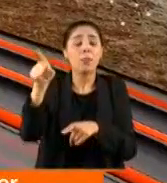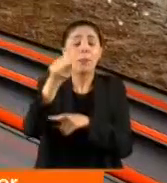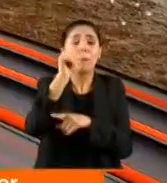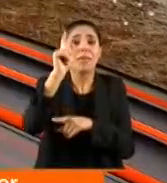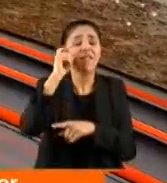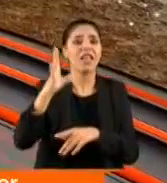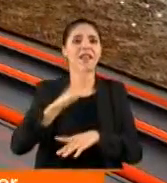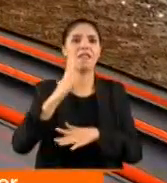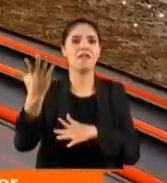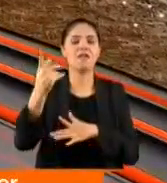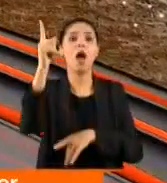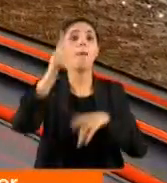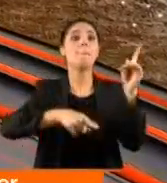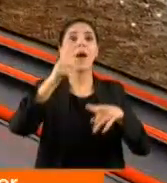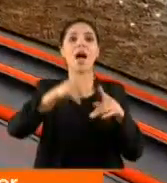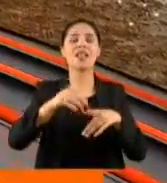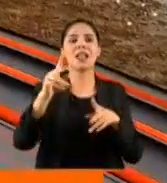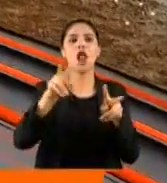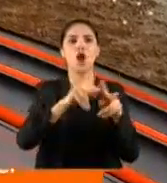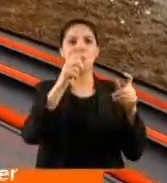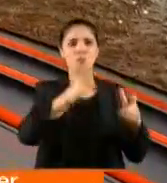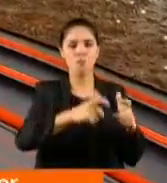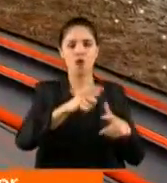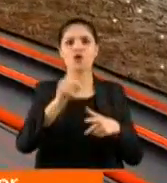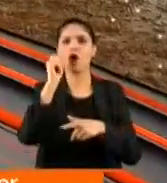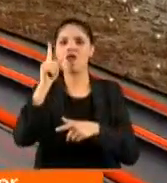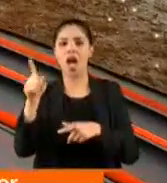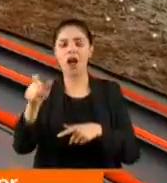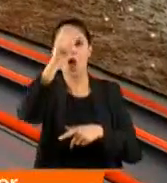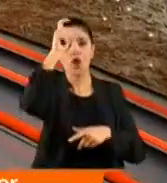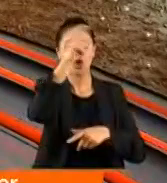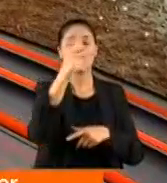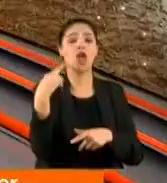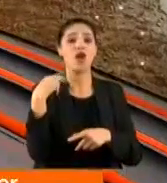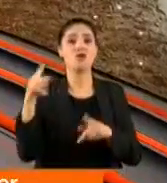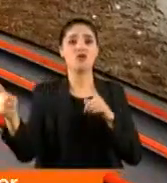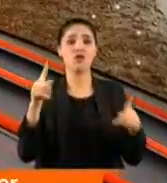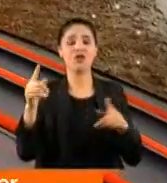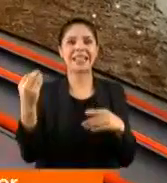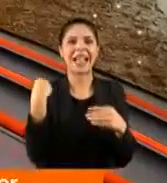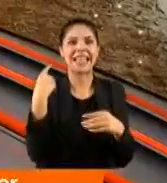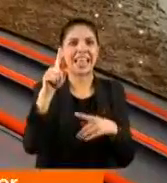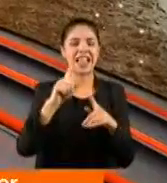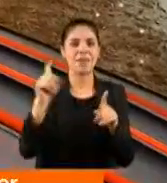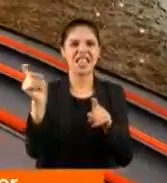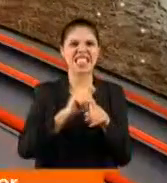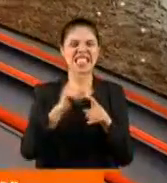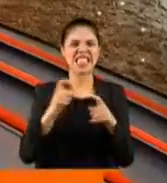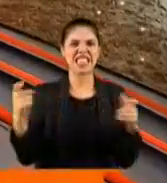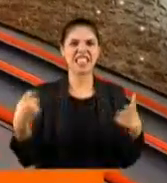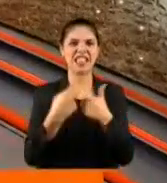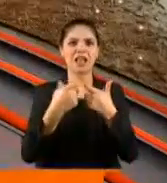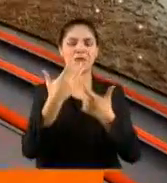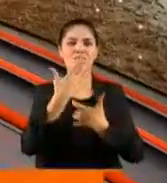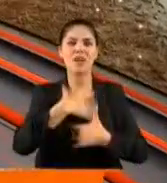Birileri Moskova-Ankara hattında, yani Türkiye ile Rusya'yı yeni bir gerginliğin ortasına atmak istiyor. Yeni bir gerginlik